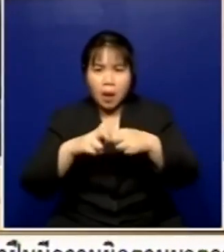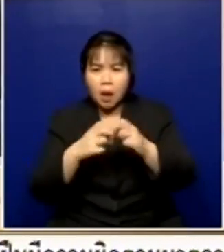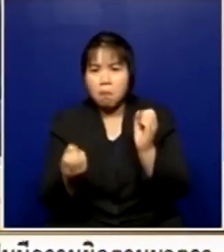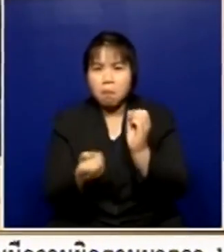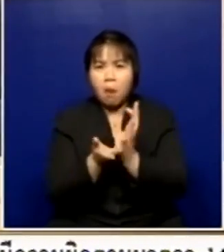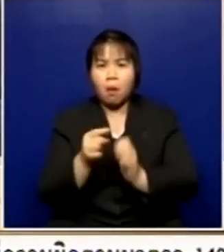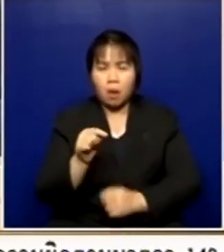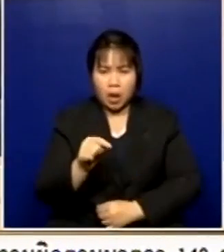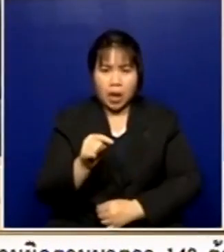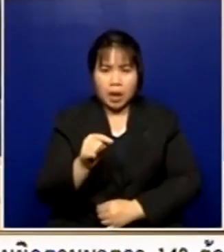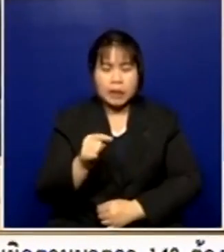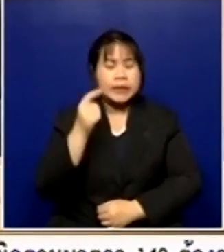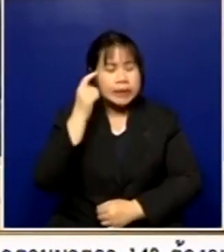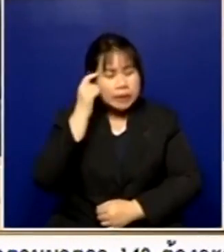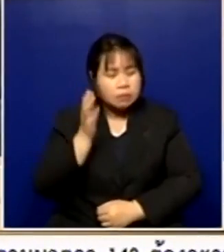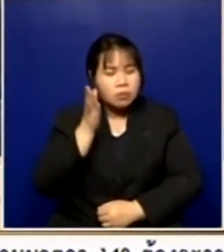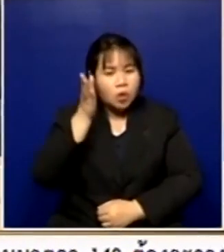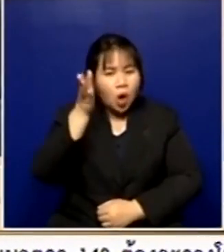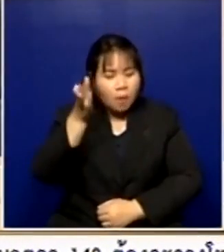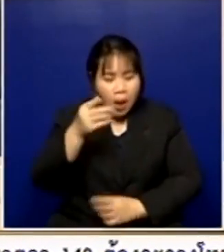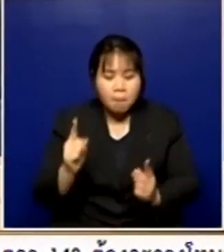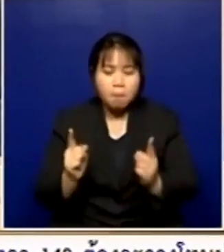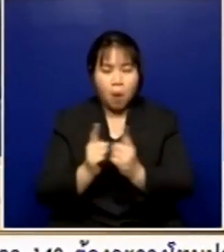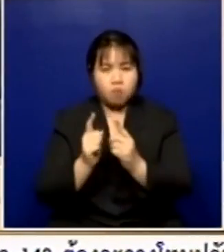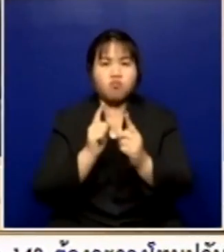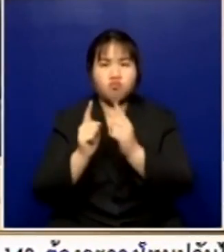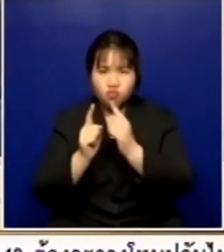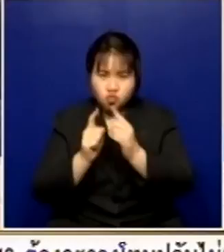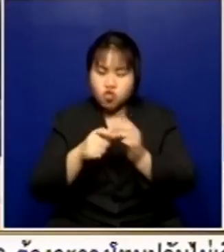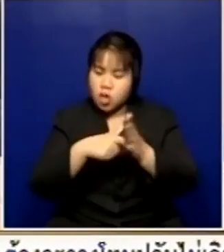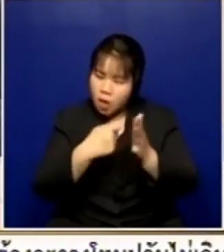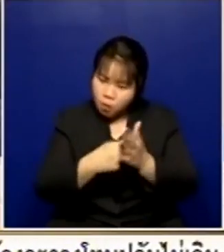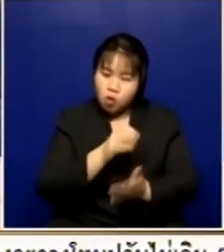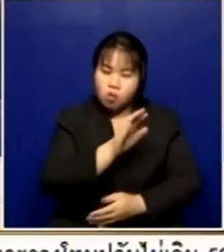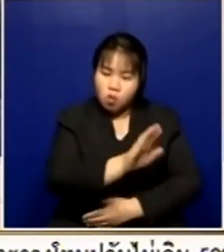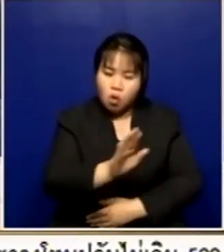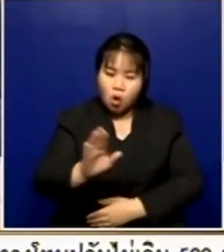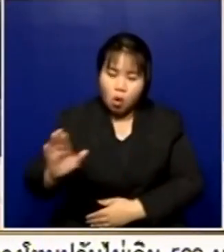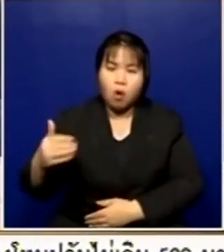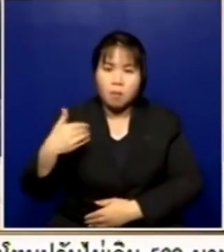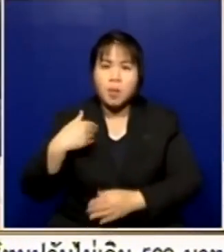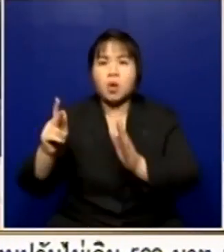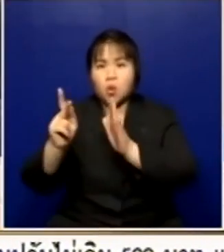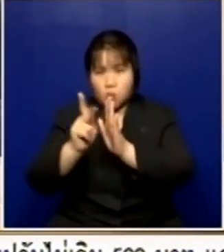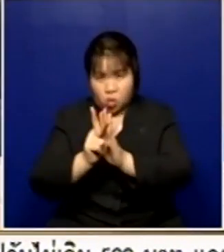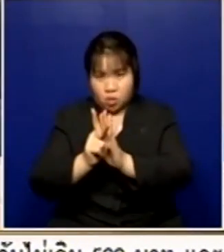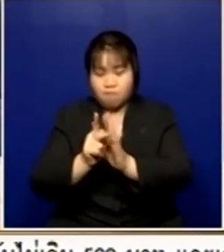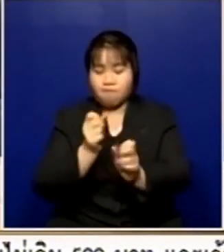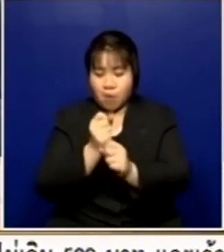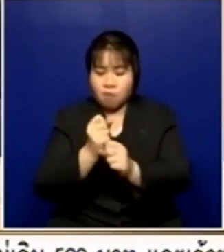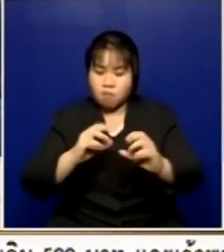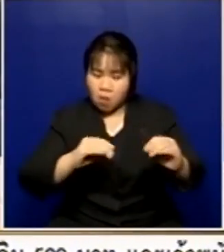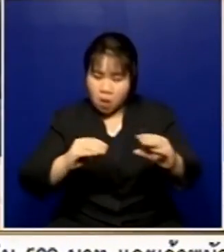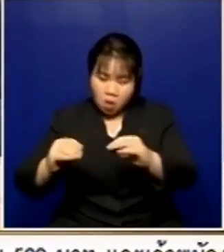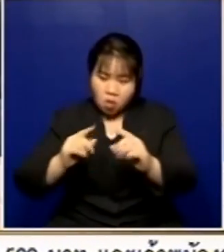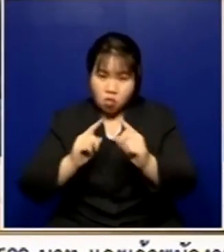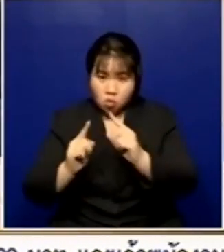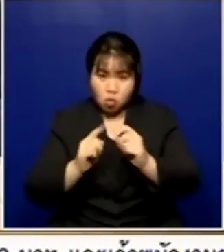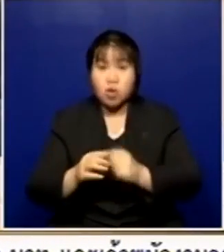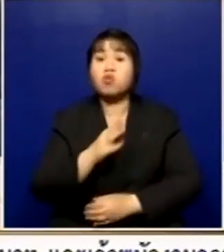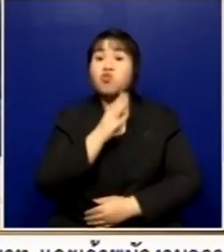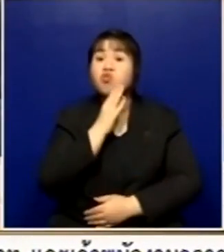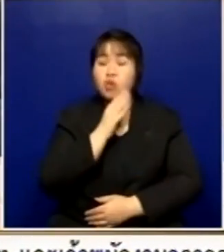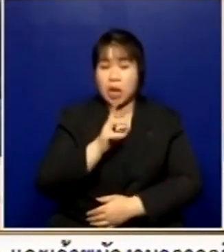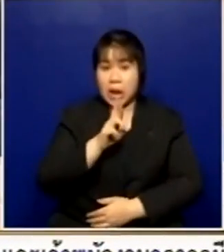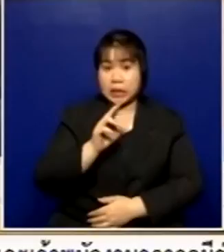ๆให้มีพื้นที่ในการพูดคุยอย่างเป็นทางการด้วยเหตุด้วยผลภายใต้กฎกติกาแต่ถ้าหากว่ารัฐสภา